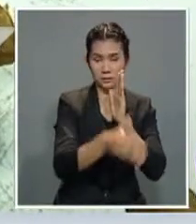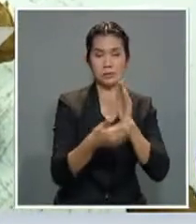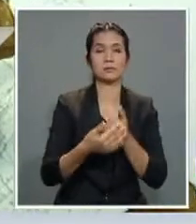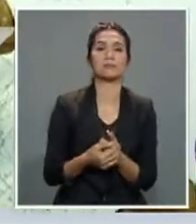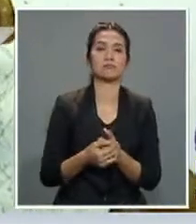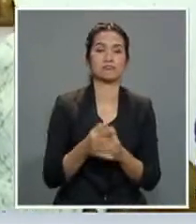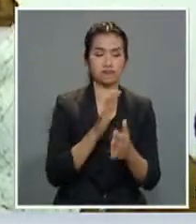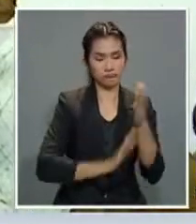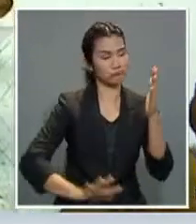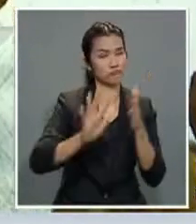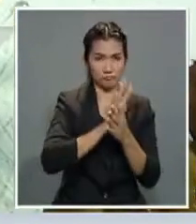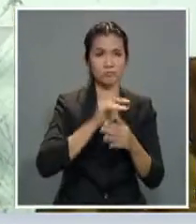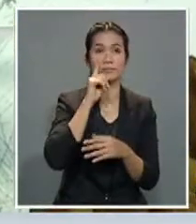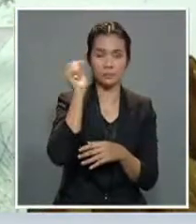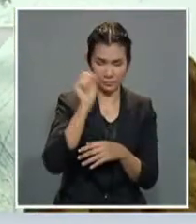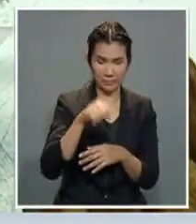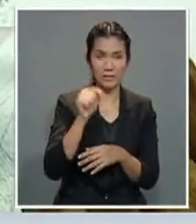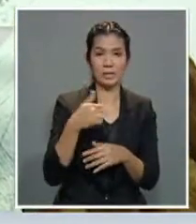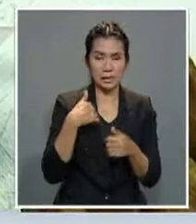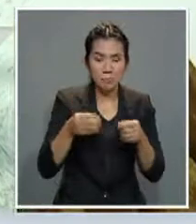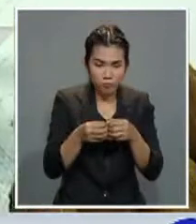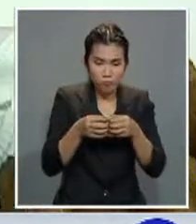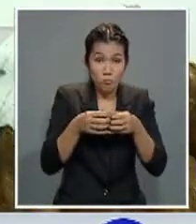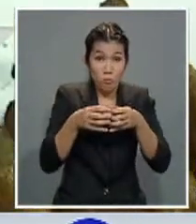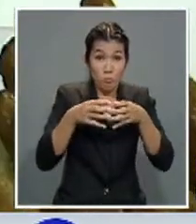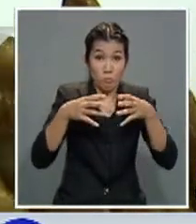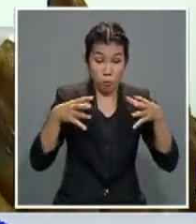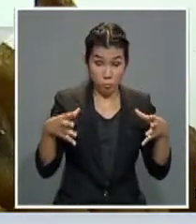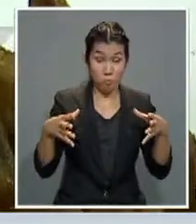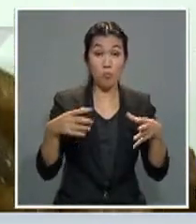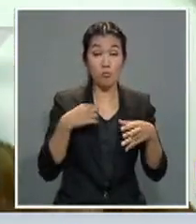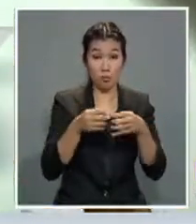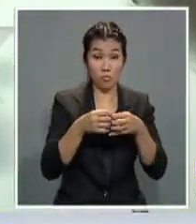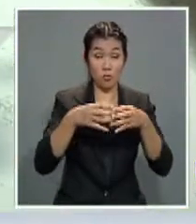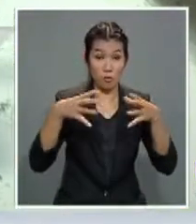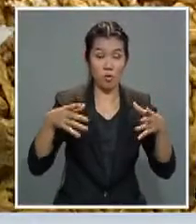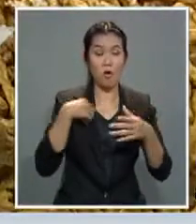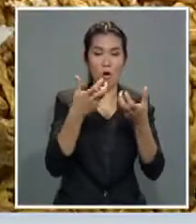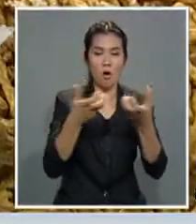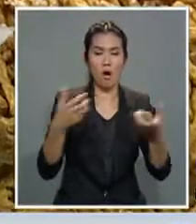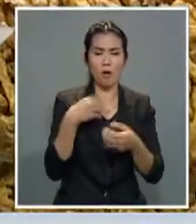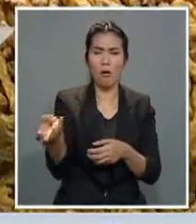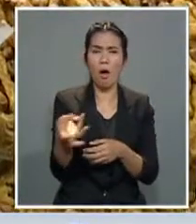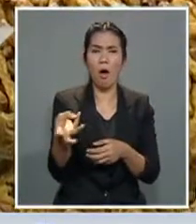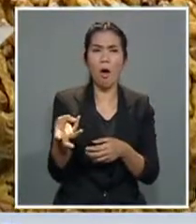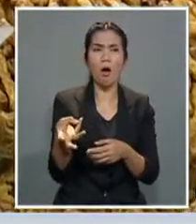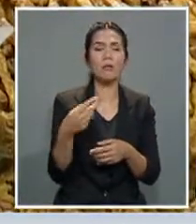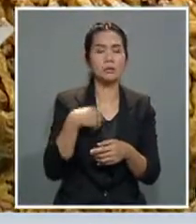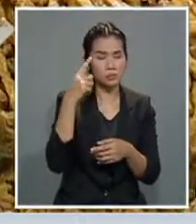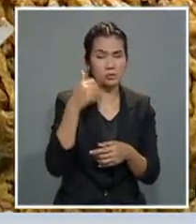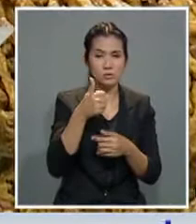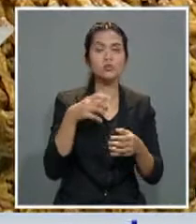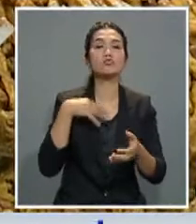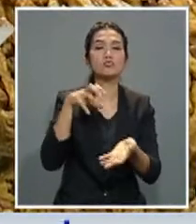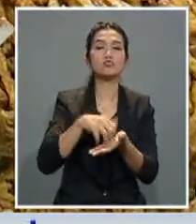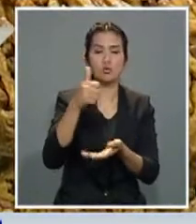อ้ไปทั่วประเทศเลย ครับเราเริ่มโตแล้วถึงว่าพอเริ่มโตปั๊บ ผลิตภัณฑ์เราเริ่มน้อยดีอย่างเราได้ทก